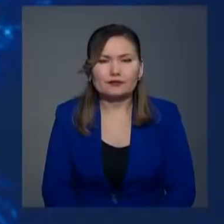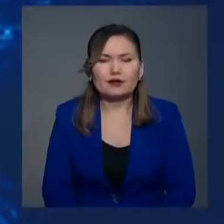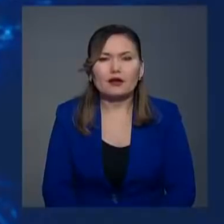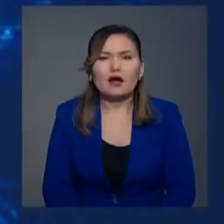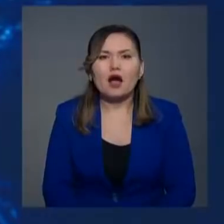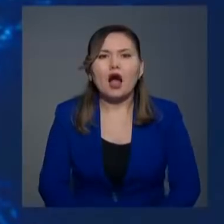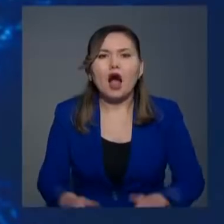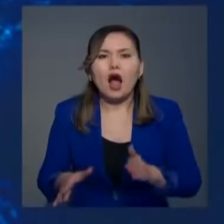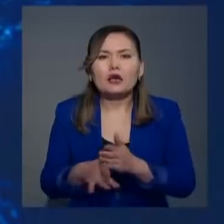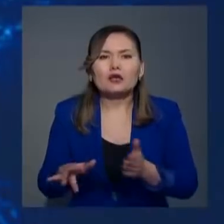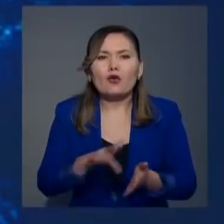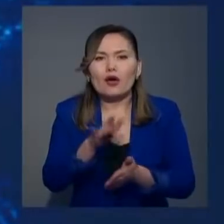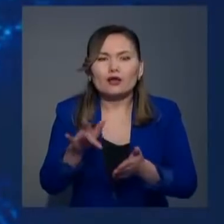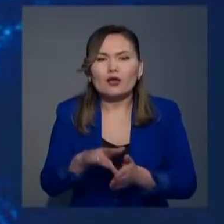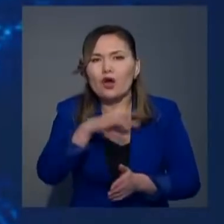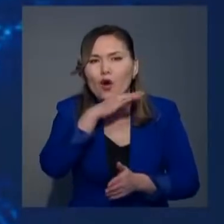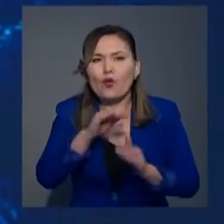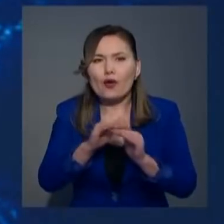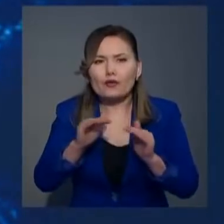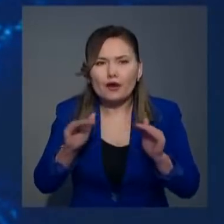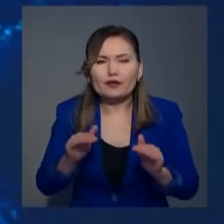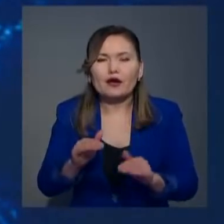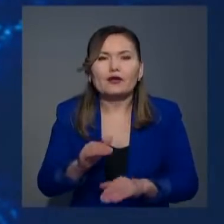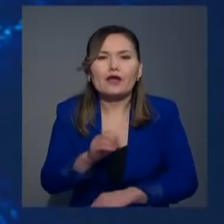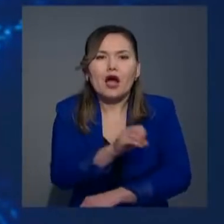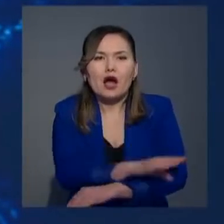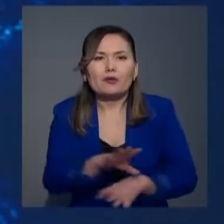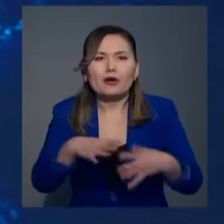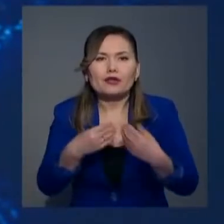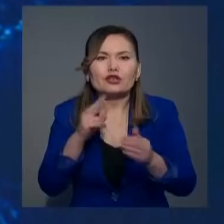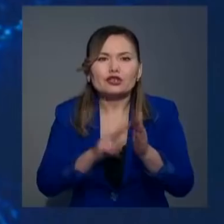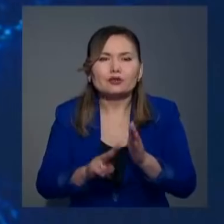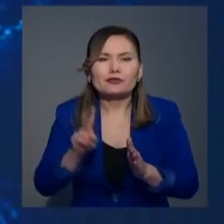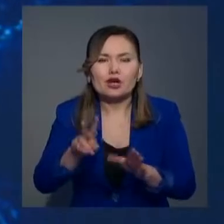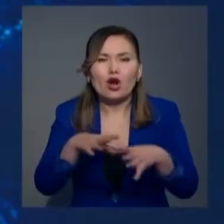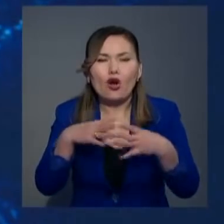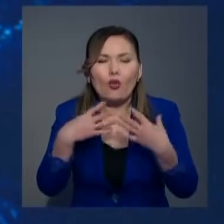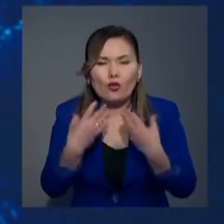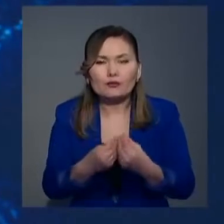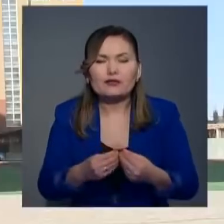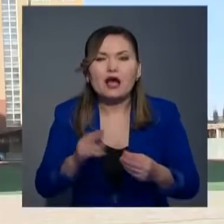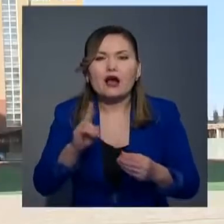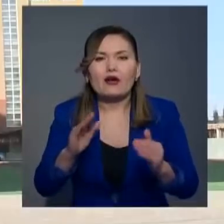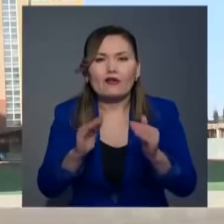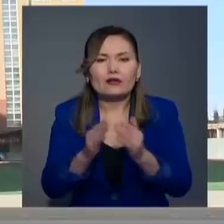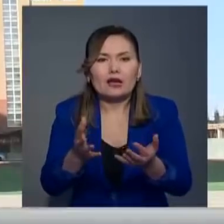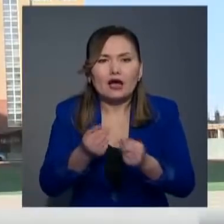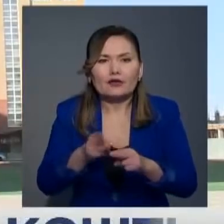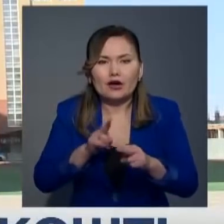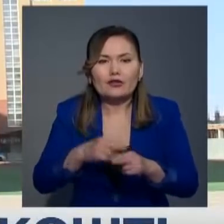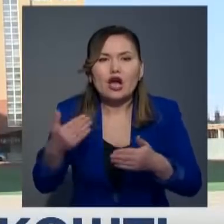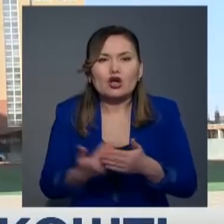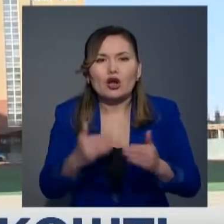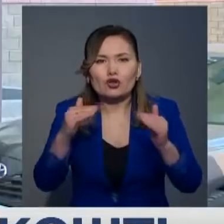Ел жаңалықтарымен жалғастырамыз. Атырауда көп балалы және аз қамтылған 72 отбасы қоныс тойын тойлады. Береке ықшам ауданында